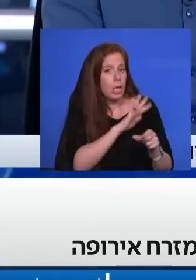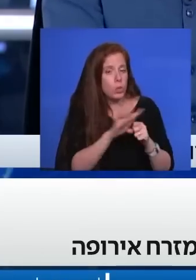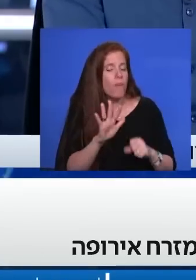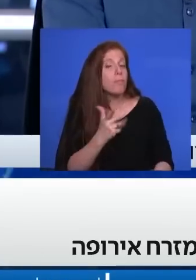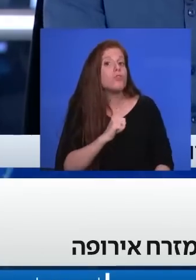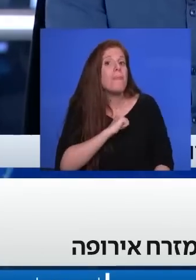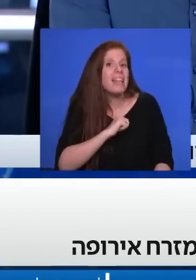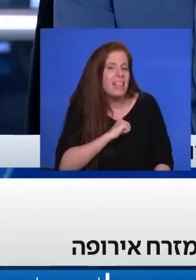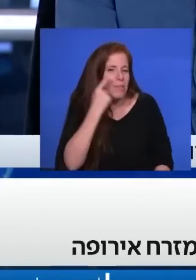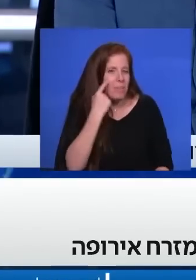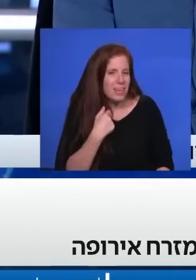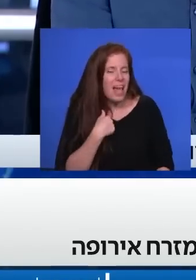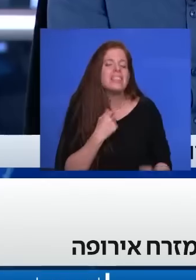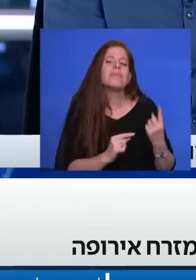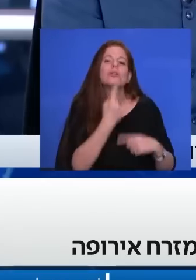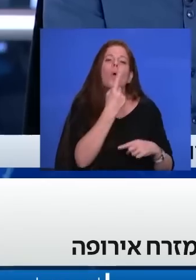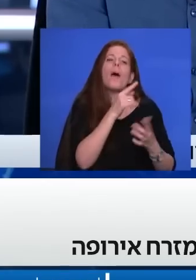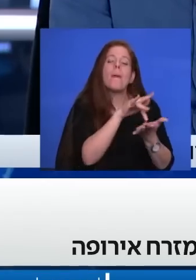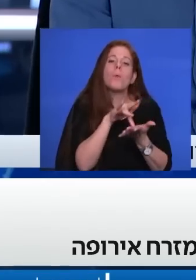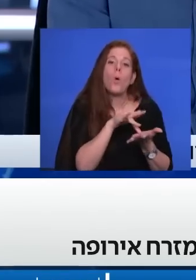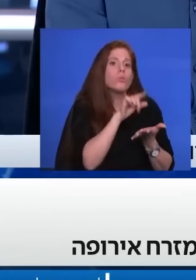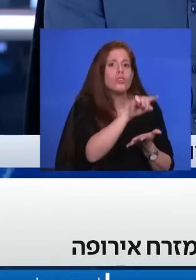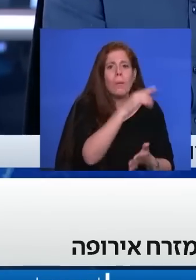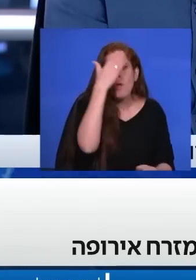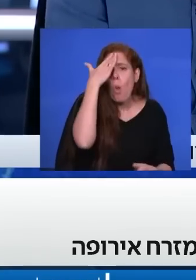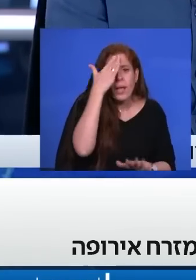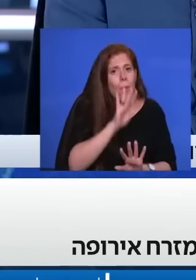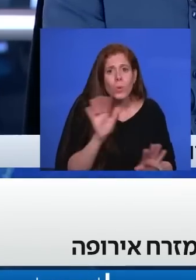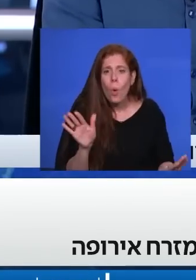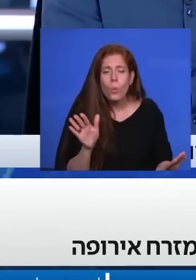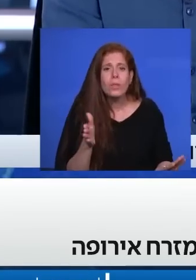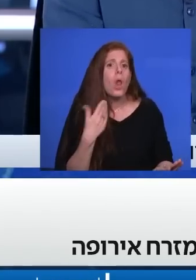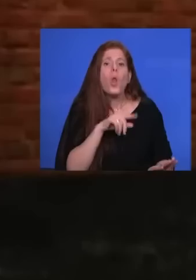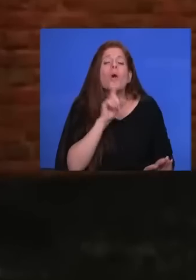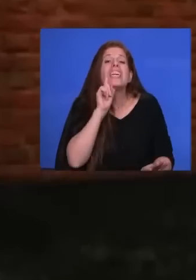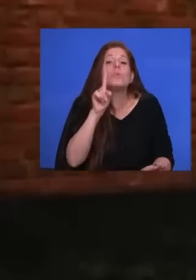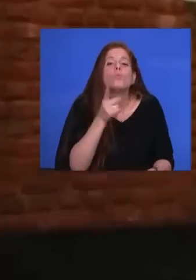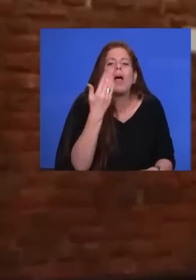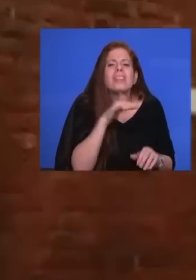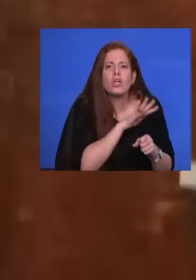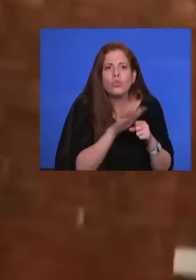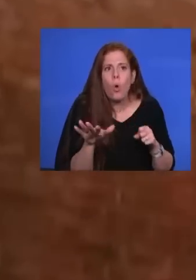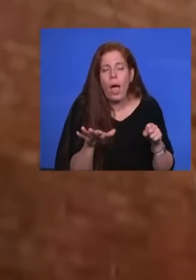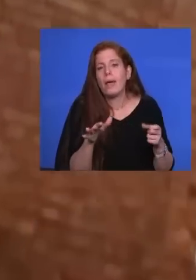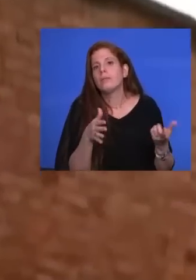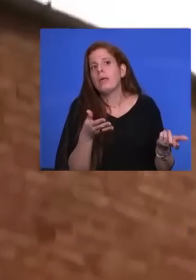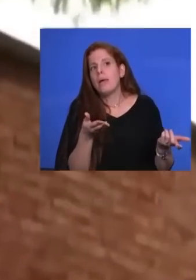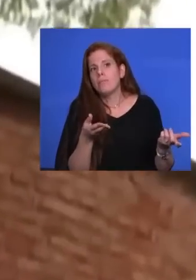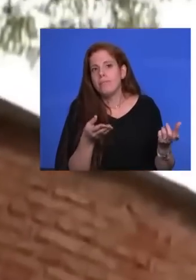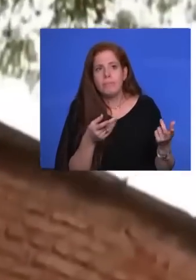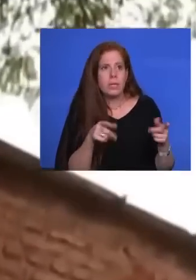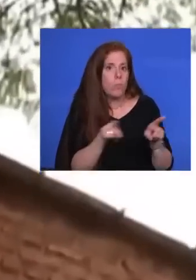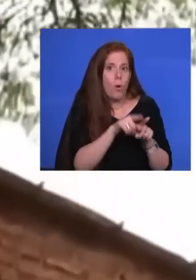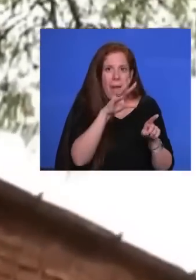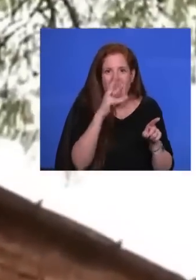במקומות שלא הייתה שם בכלל מודעות, לא הייתה שם ידיעה שהייתה שואה, שאתה רואה היום באפריקה, חינוך.